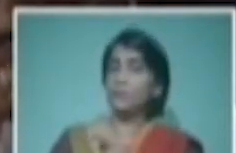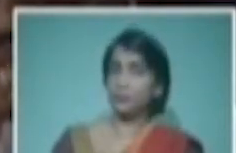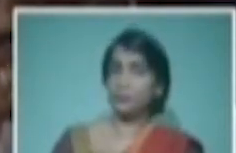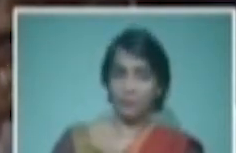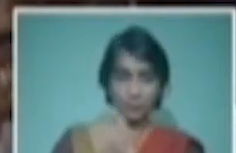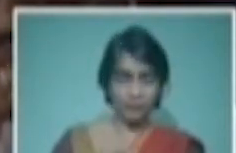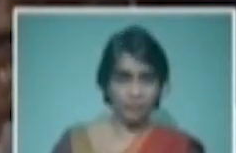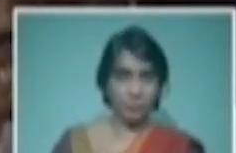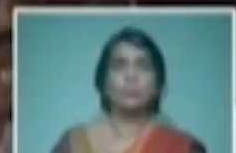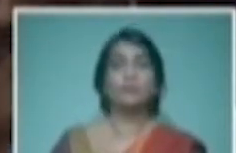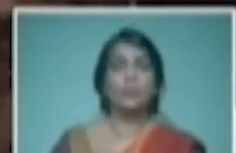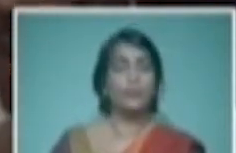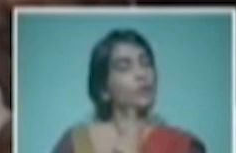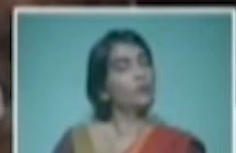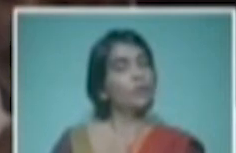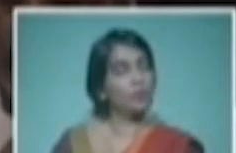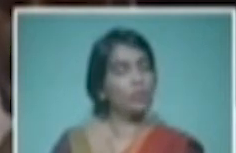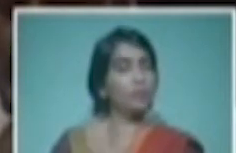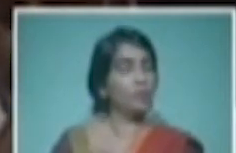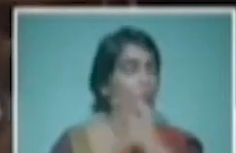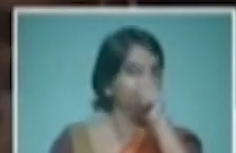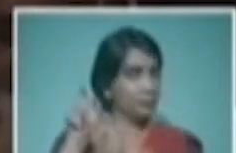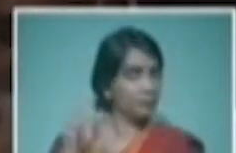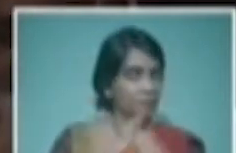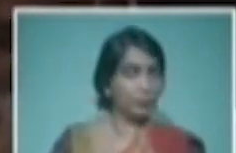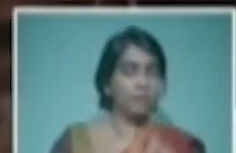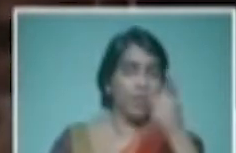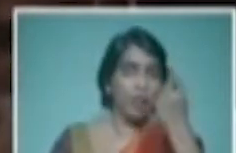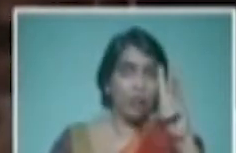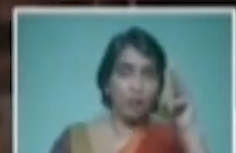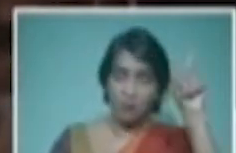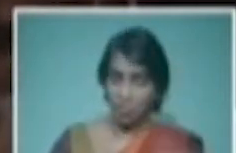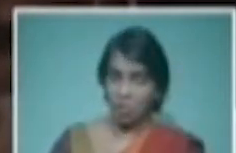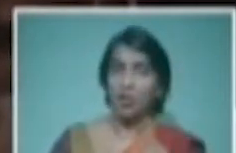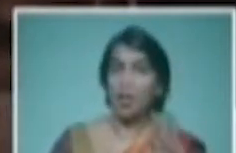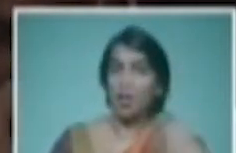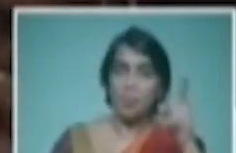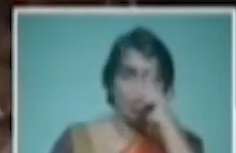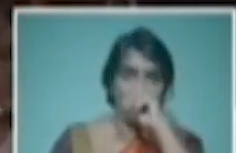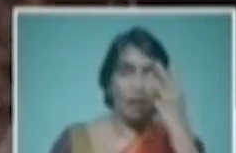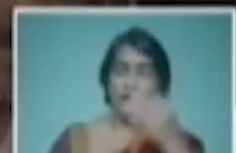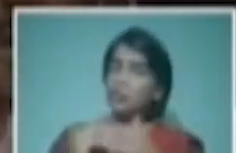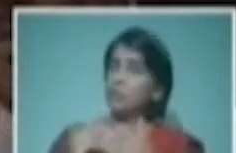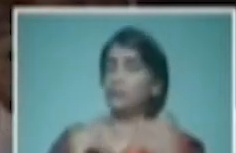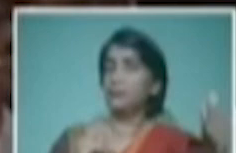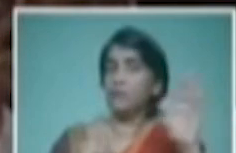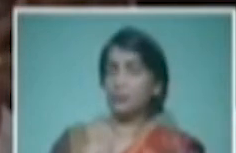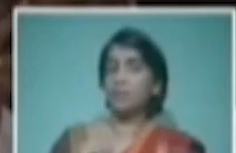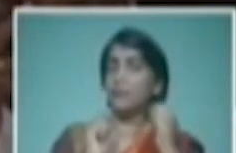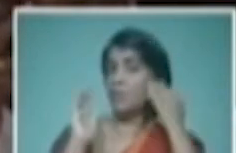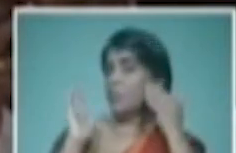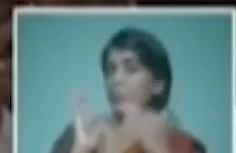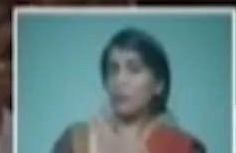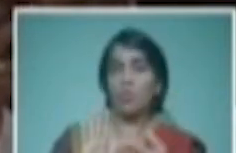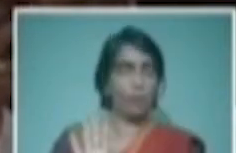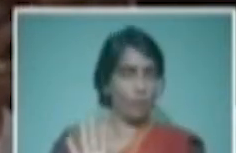ලබන ගුරුවරු ගුරුවරියන් 13000ක් අපි ඊළඟ මාස 3 තුල මේ කාර්යය සම්බන්ධයෙන්